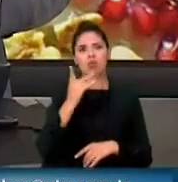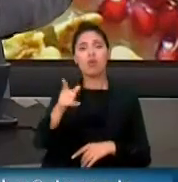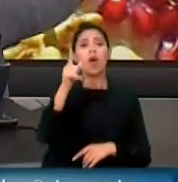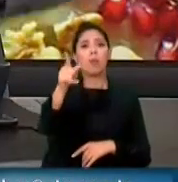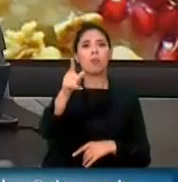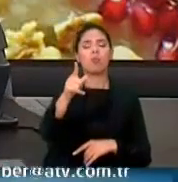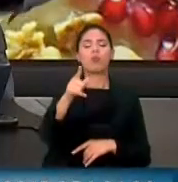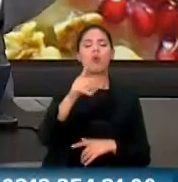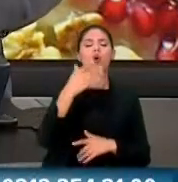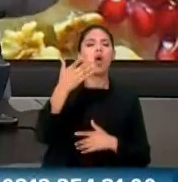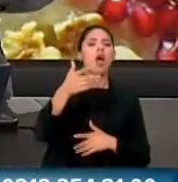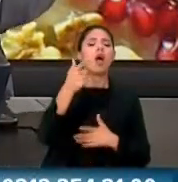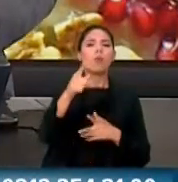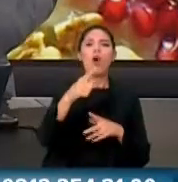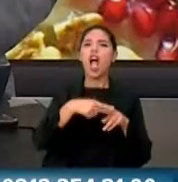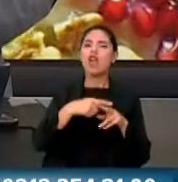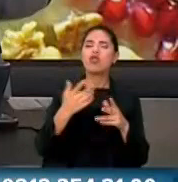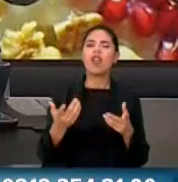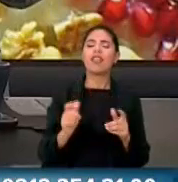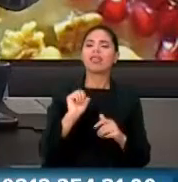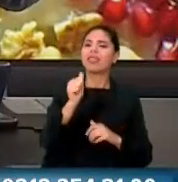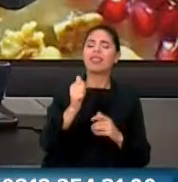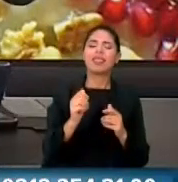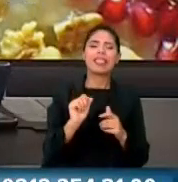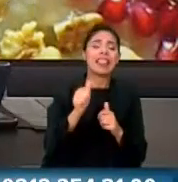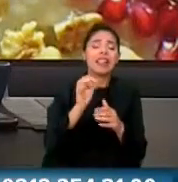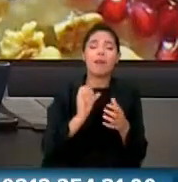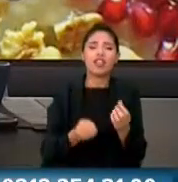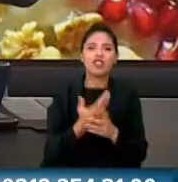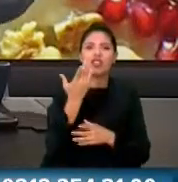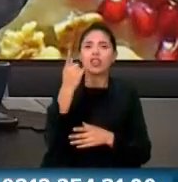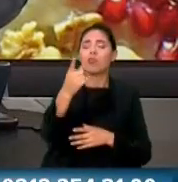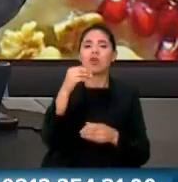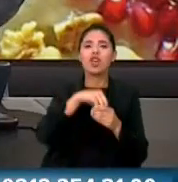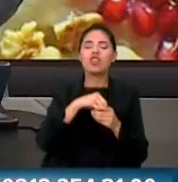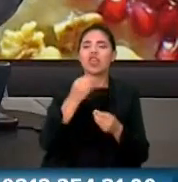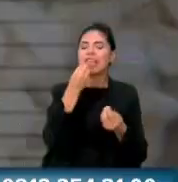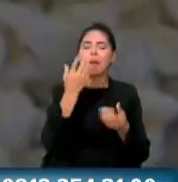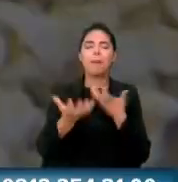aşure nasıl ortaya çıktı? Neden önemli? Ve aşurenin püf noktaları.